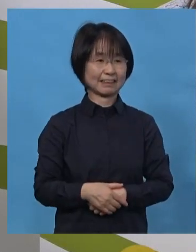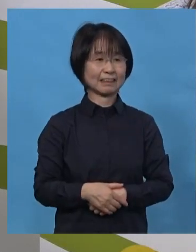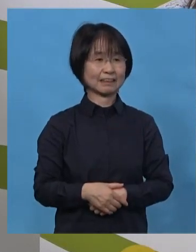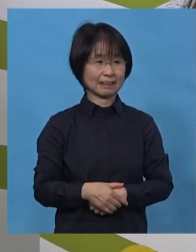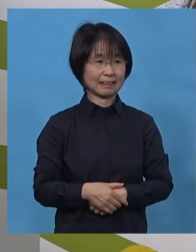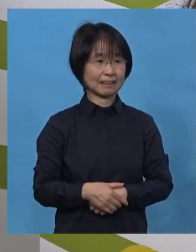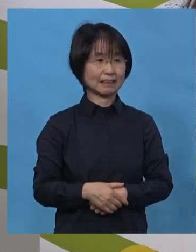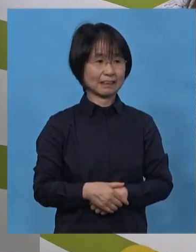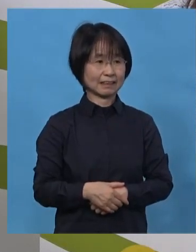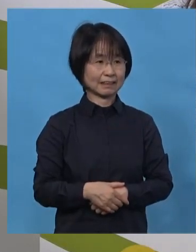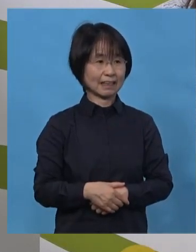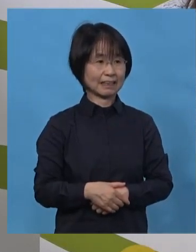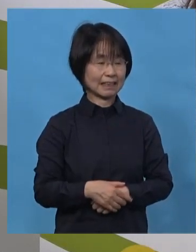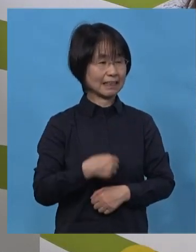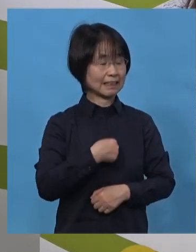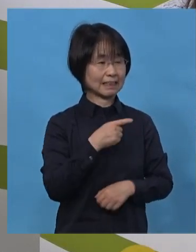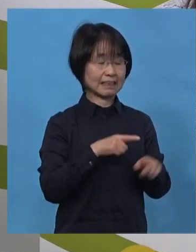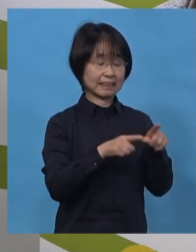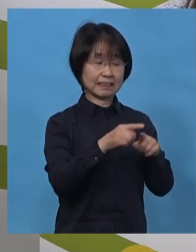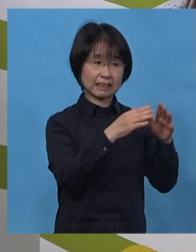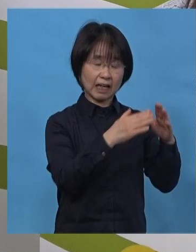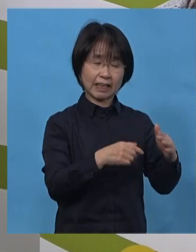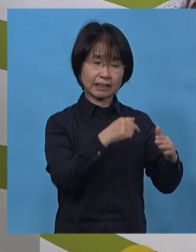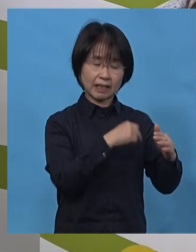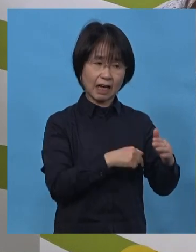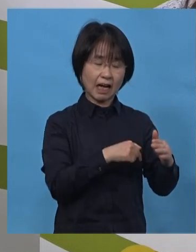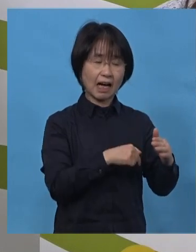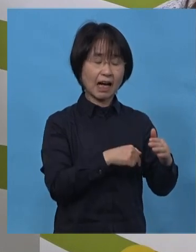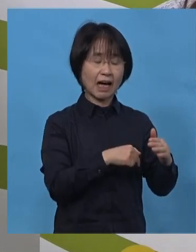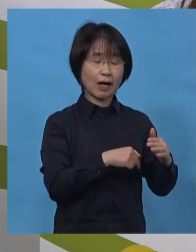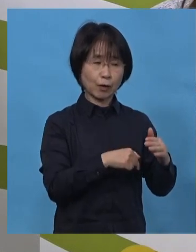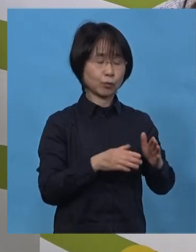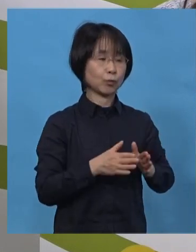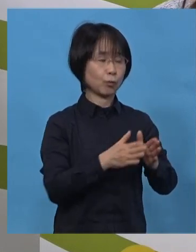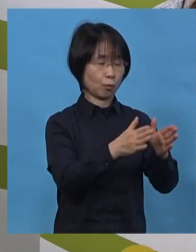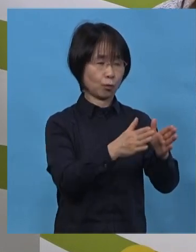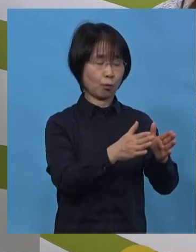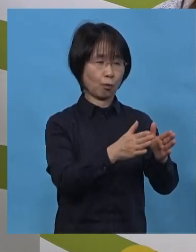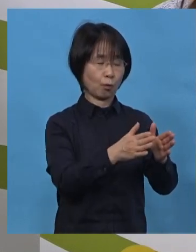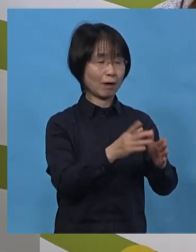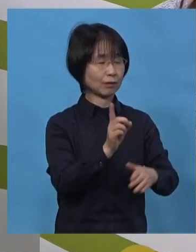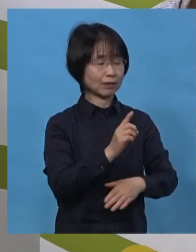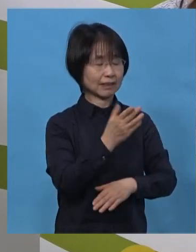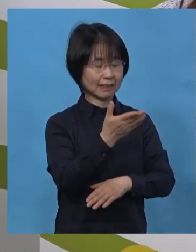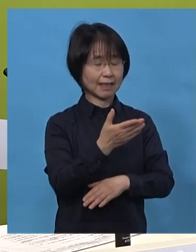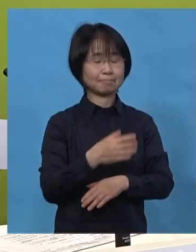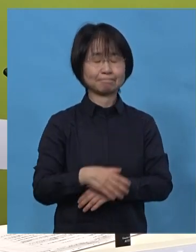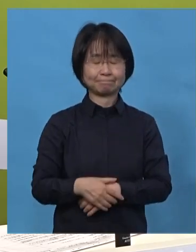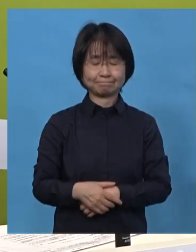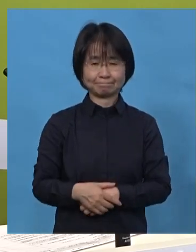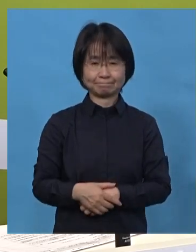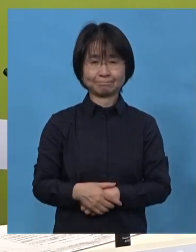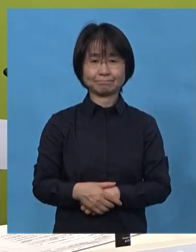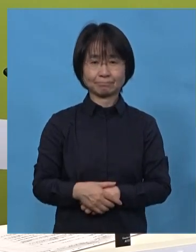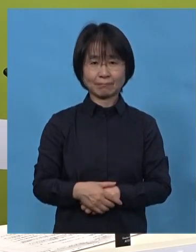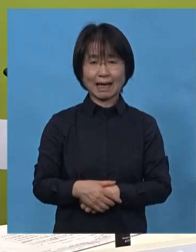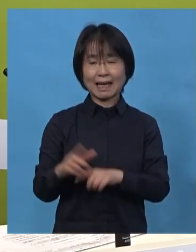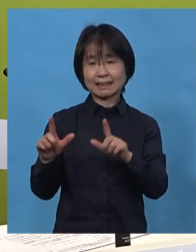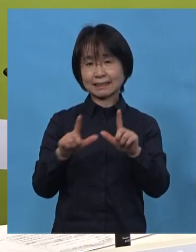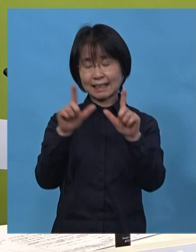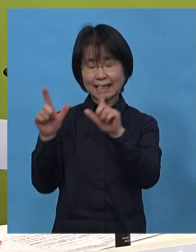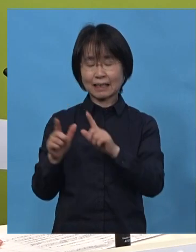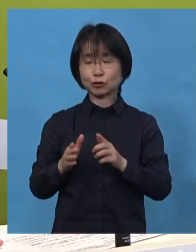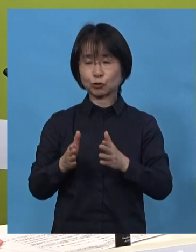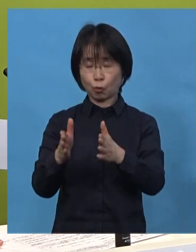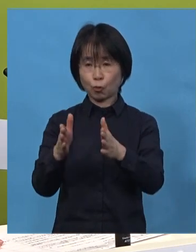は交通量の比較的少ない自治海外などの道路の除雪はどうなるんでしょうかはい生活道路